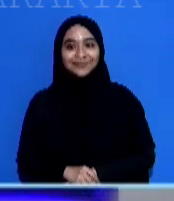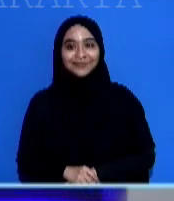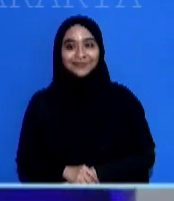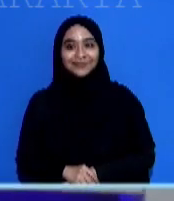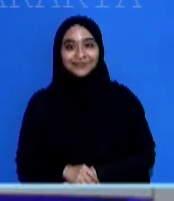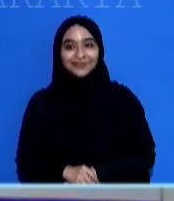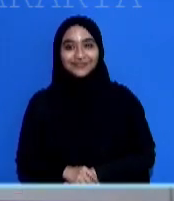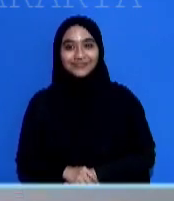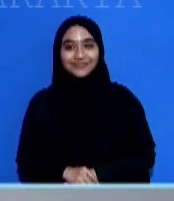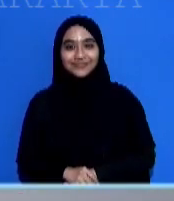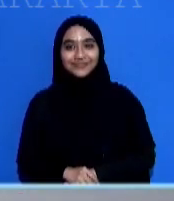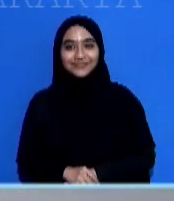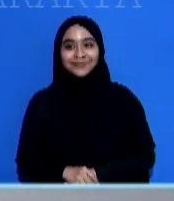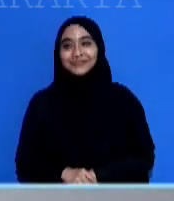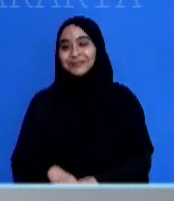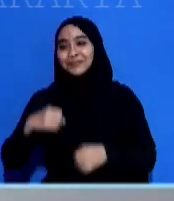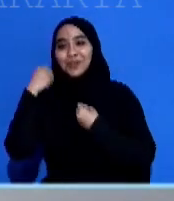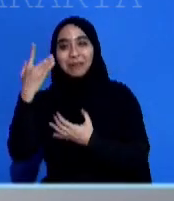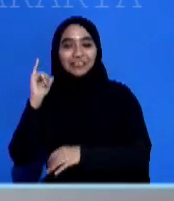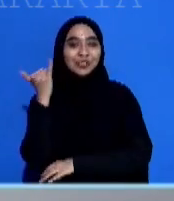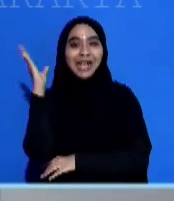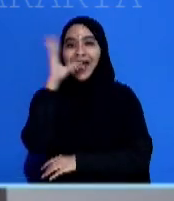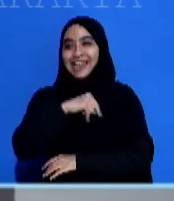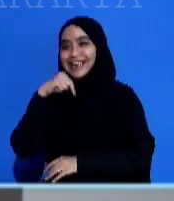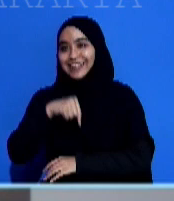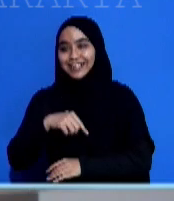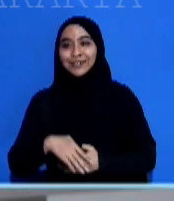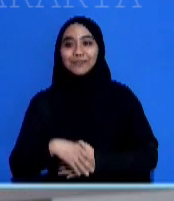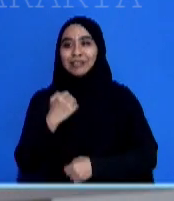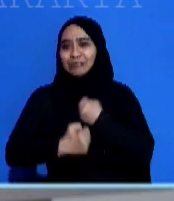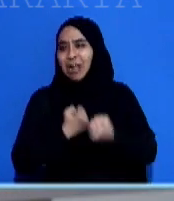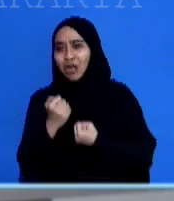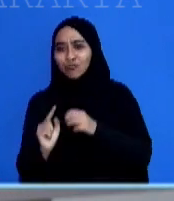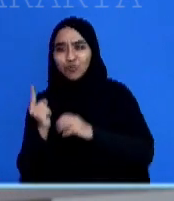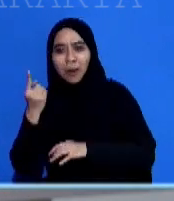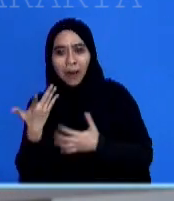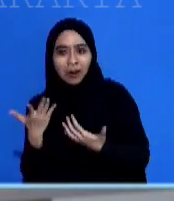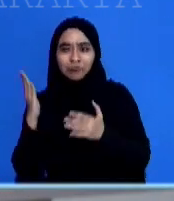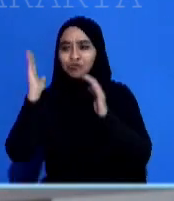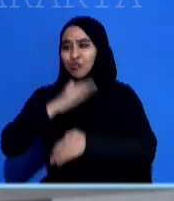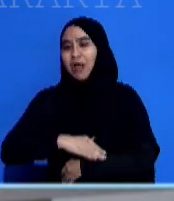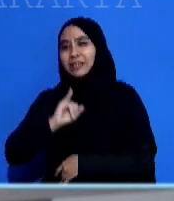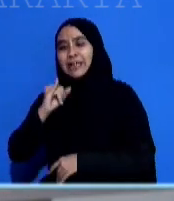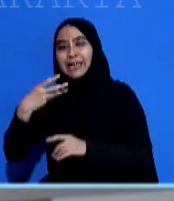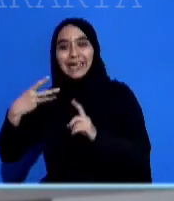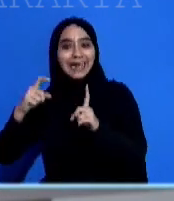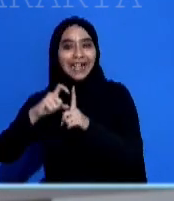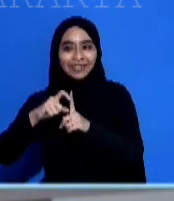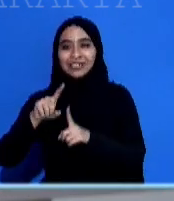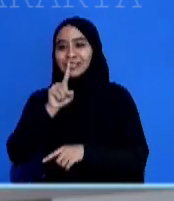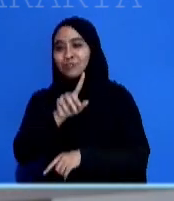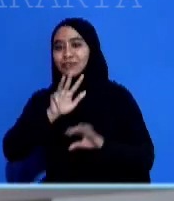anda kembali bersama kami di Jogja hari ini Nah saudara selain kegiatan utama salat ID saat perayaan Idul Fitri